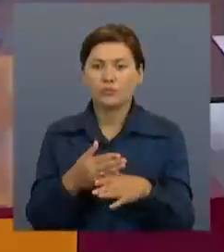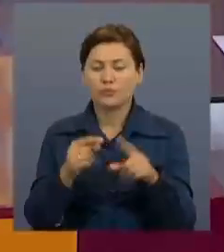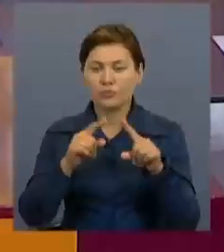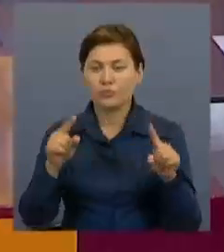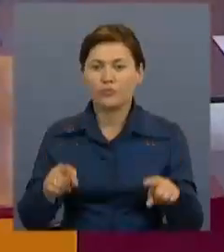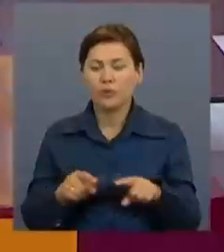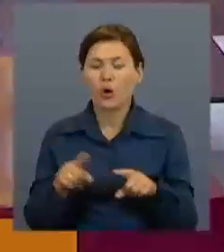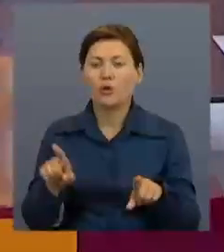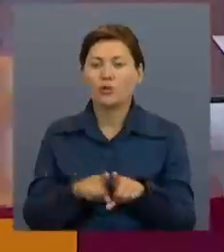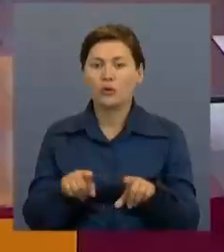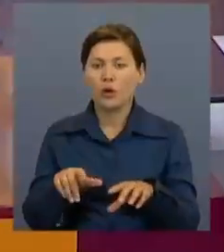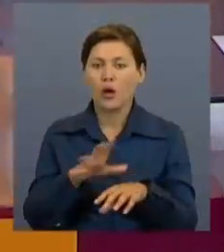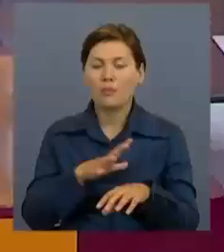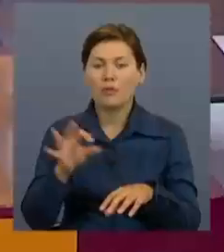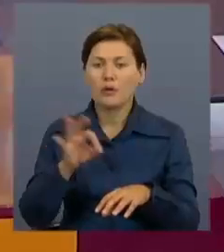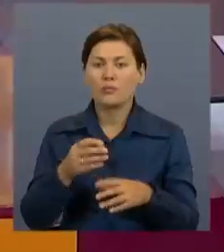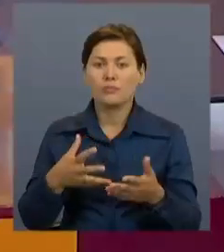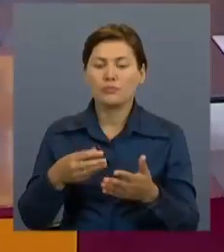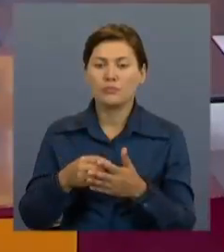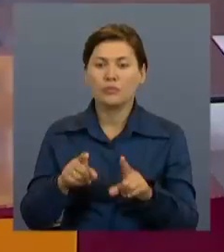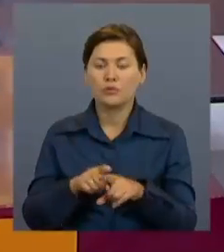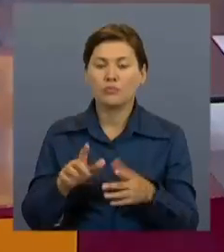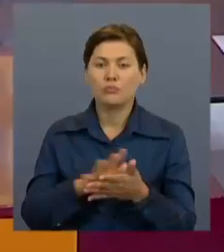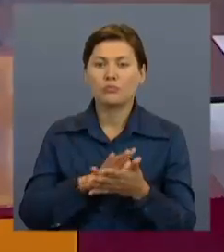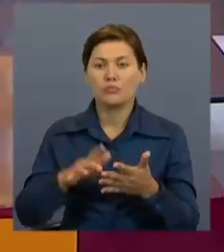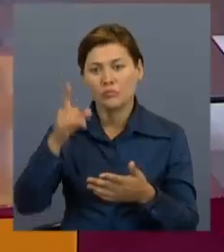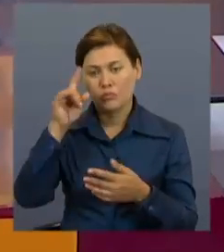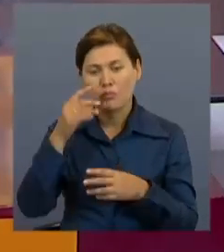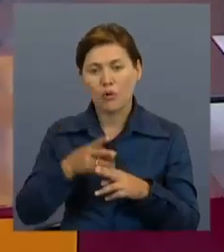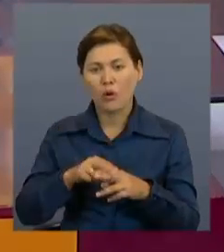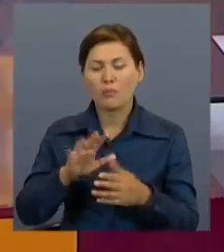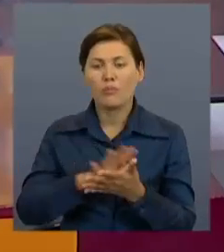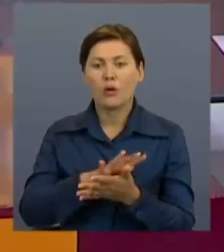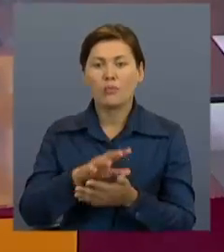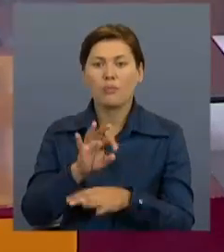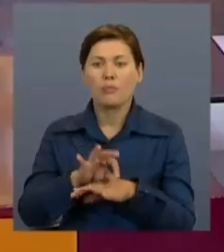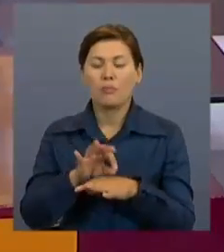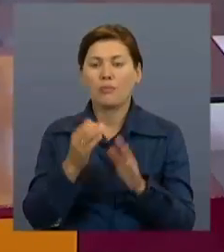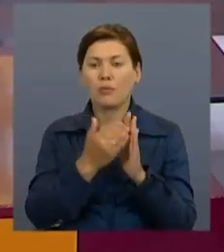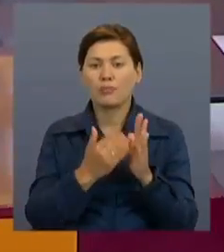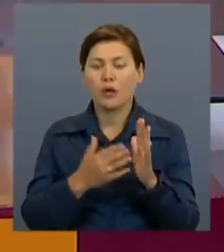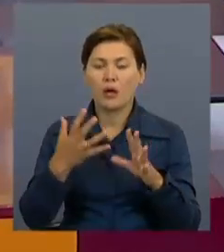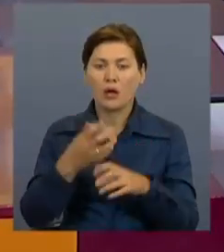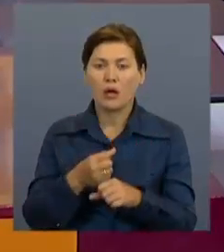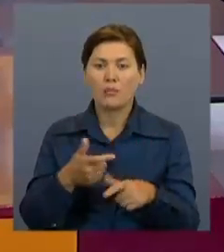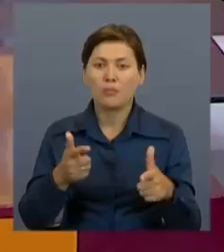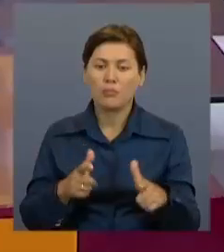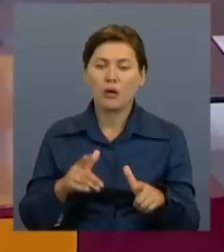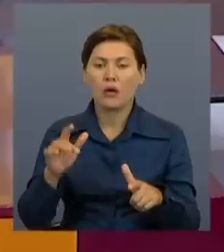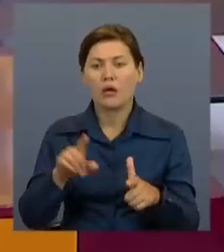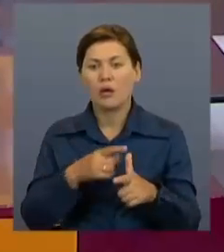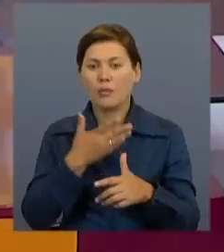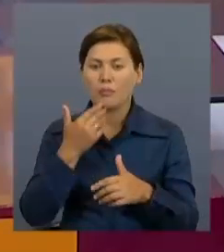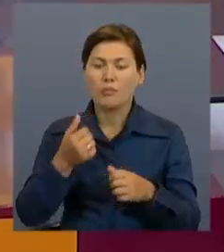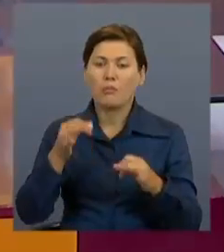дегеніне, құнығымбат оталардың ақысы жасылатын білетін бедіңіз. Тегін емделетін аурулардың тізімі қысқарады деген рас па? Тақырыпты талқылау